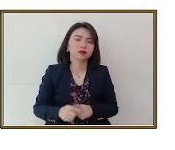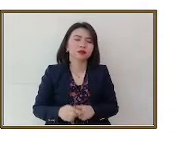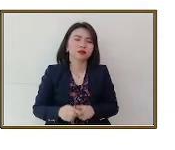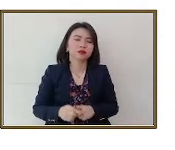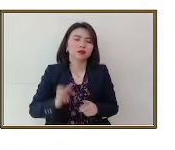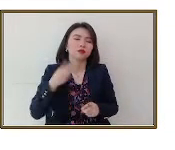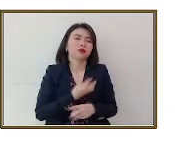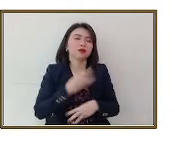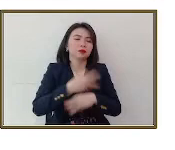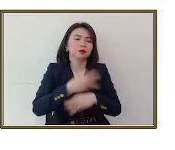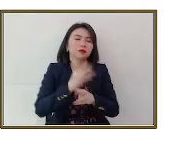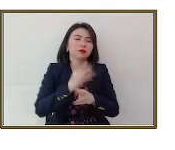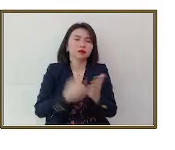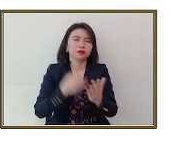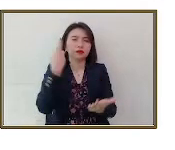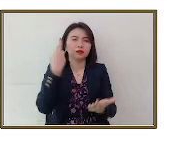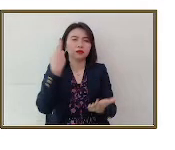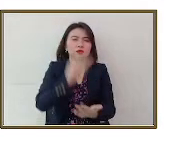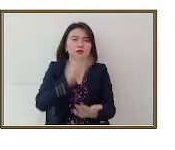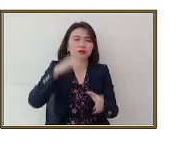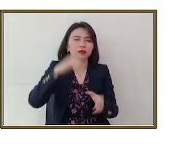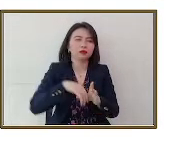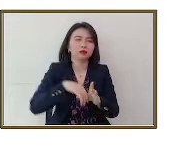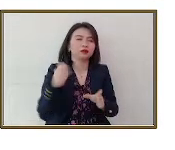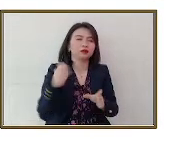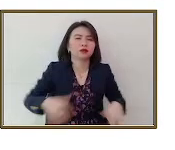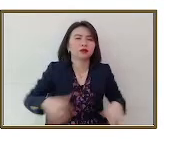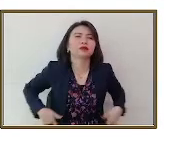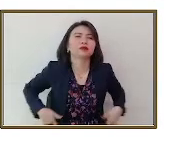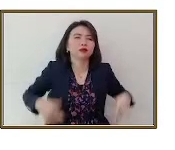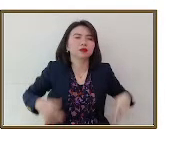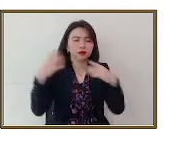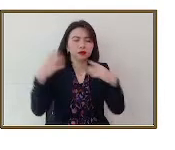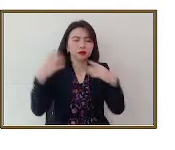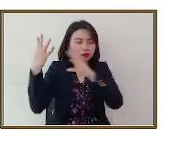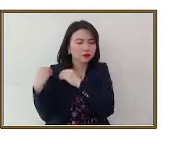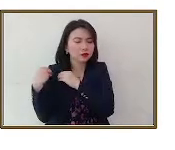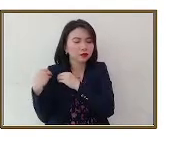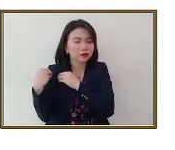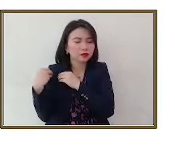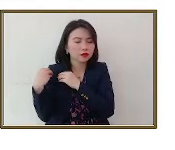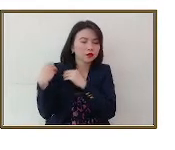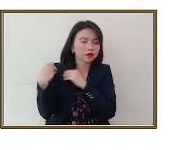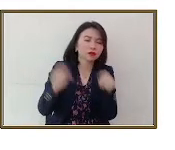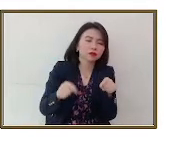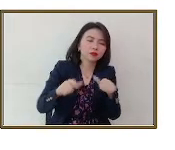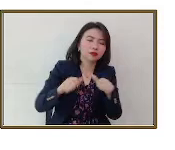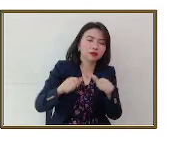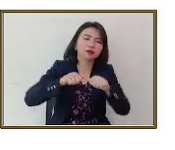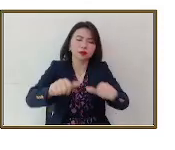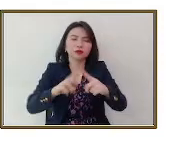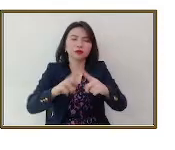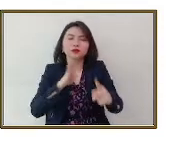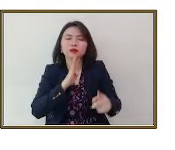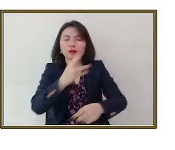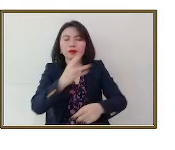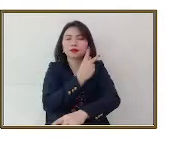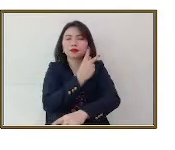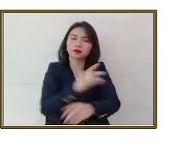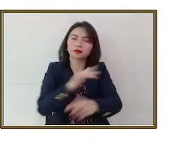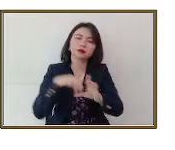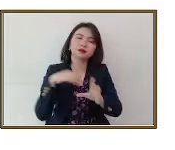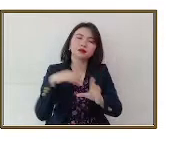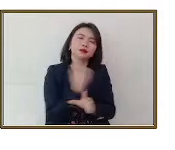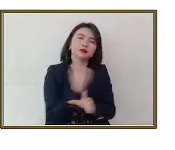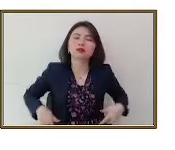sa aming puso, sa aming isipan. Nawa ang salita nyo ay patuloy na maging powerful sa buhay po